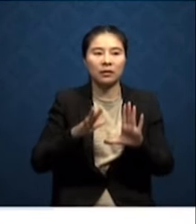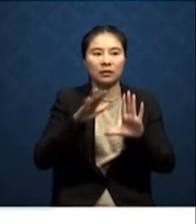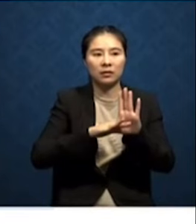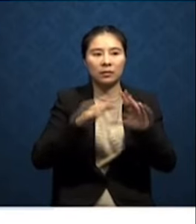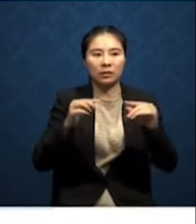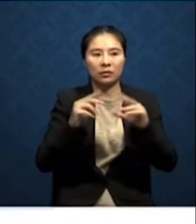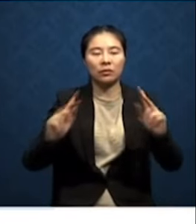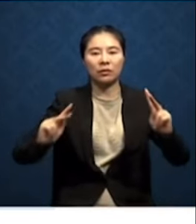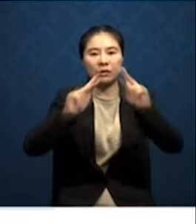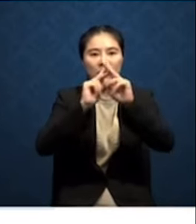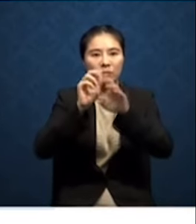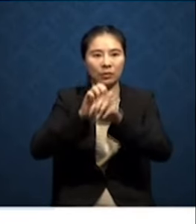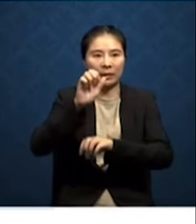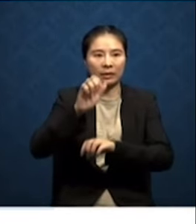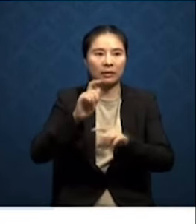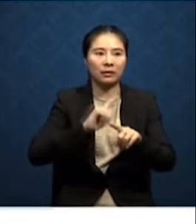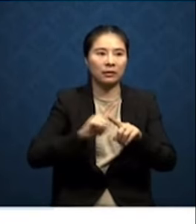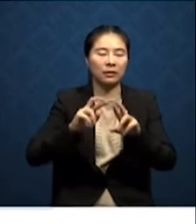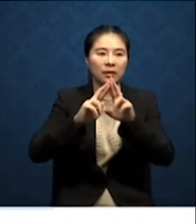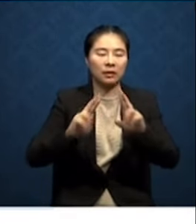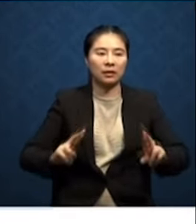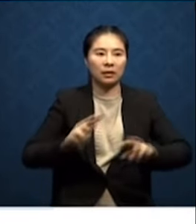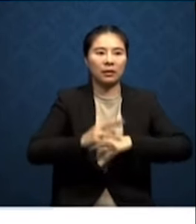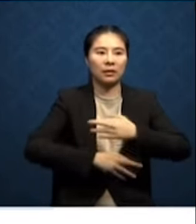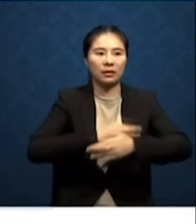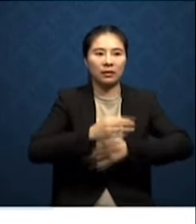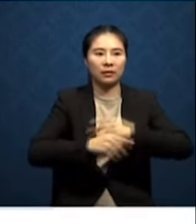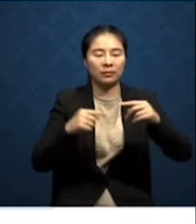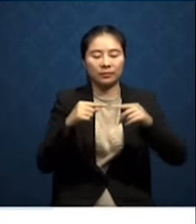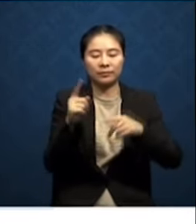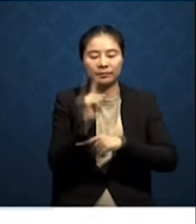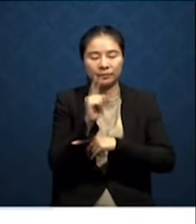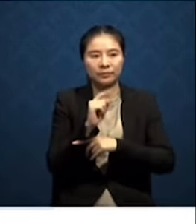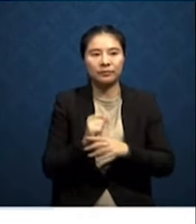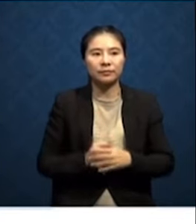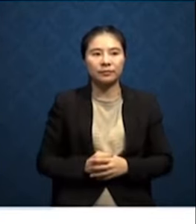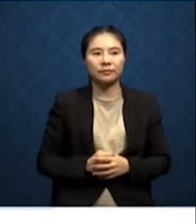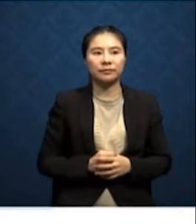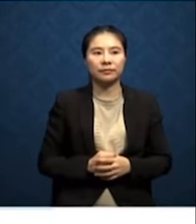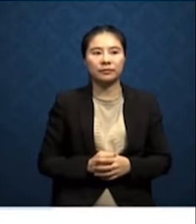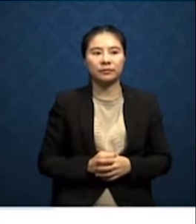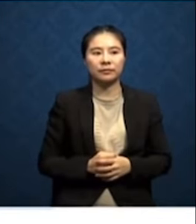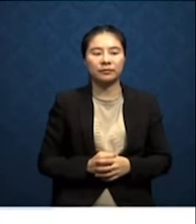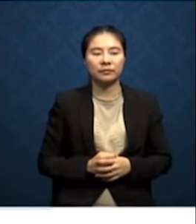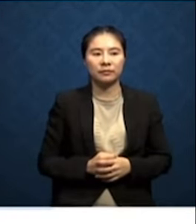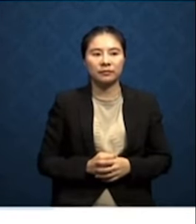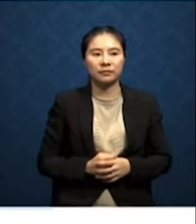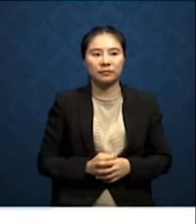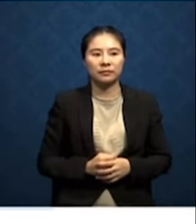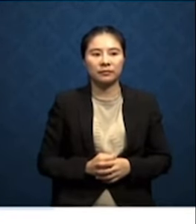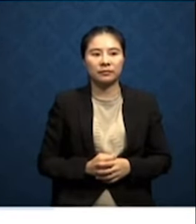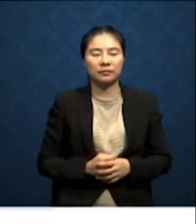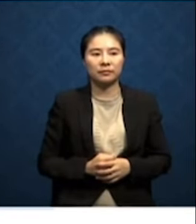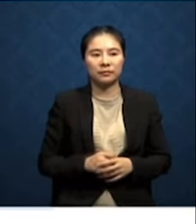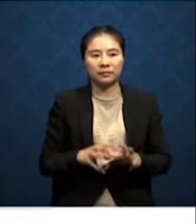ค้าในประเภทต่างๆเนี่ยจะเข้ามาลงทะเบียนรวมถึงอีกอีกร้านค้าอีกกลุ่มนึงครับคือกลุ่มที่เป็นsupplierซึ่งเราไม่เคยเจอหน้า